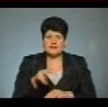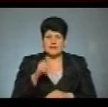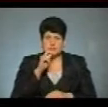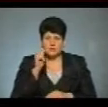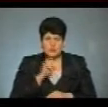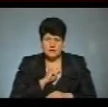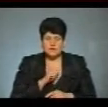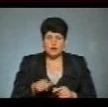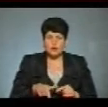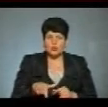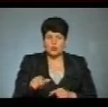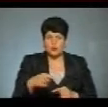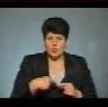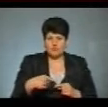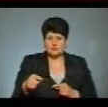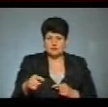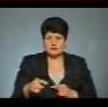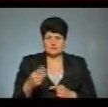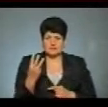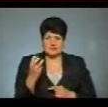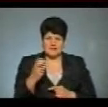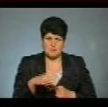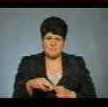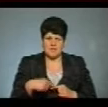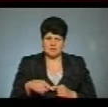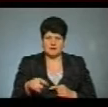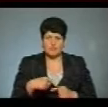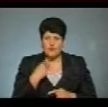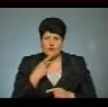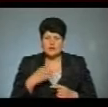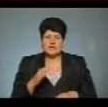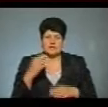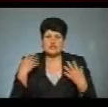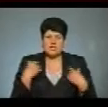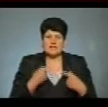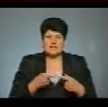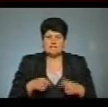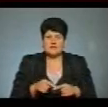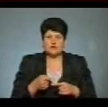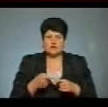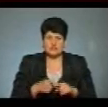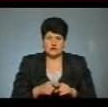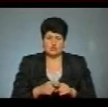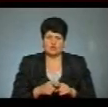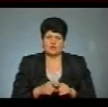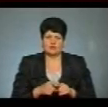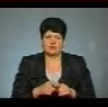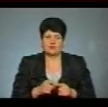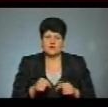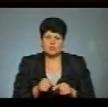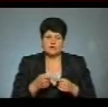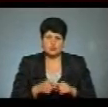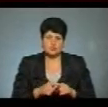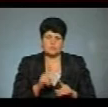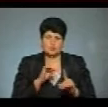Українки. Довжина ділянки, на якій роблять ремонт, понад 300 метрів, каже начальник відділу технічного нагляду міськради Олег Вітик. За його словами, зараз